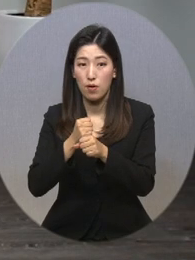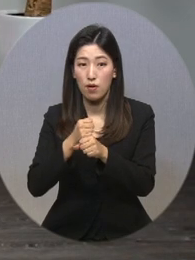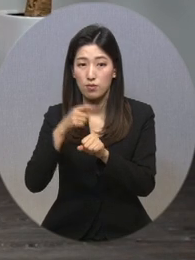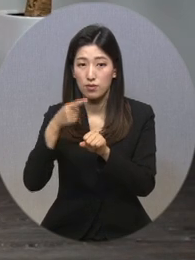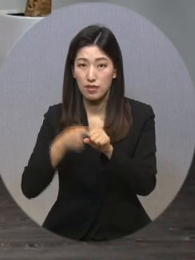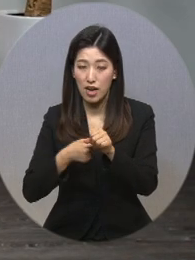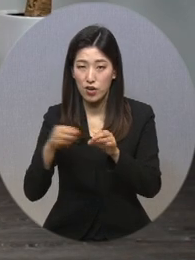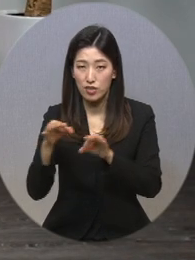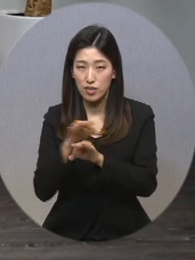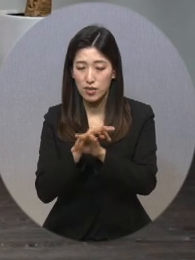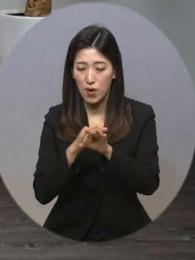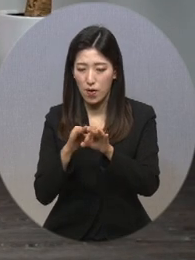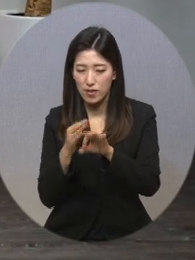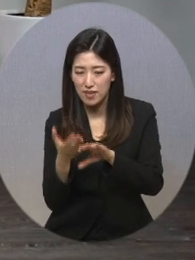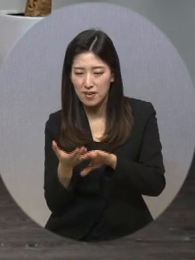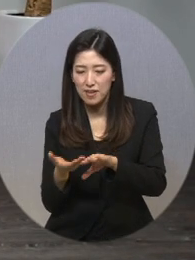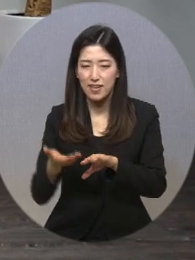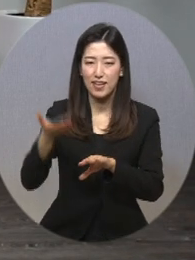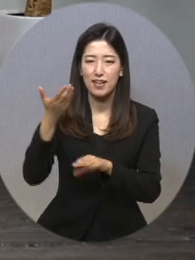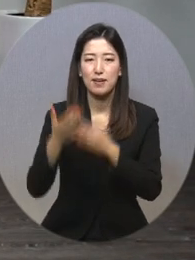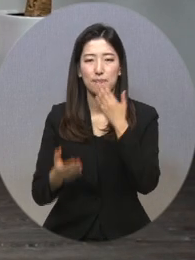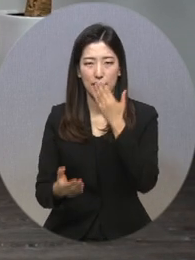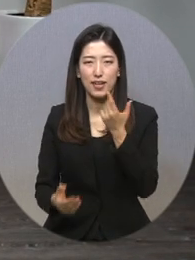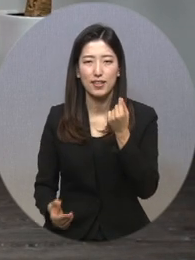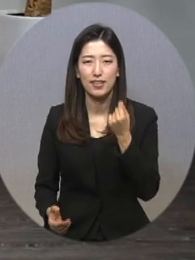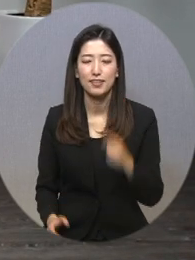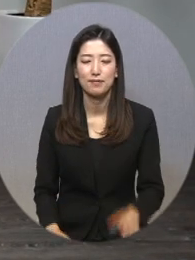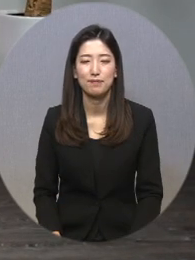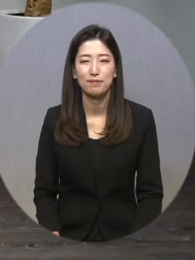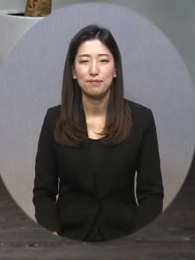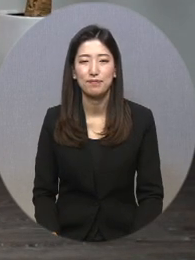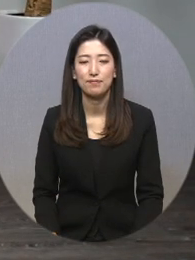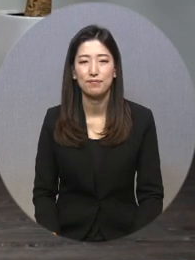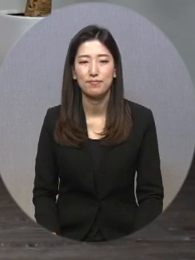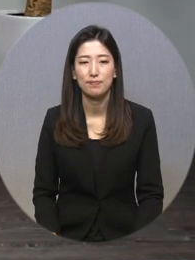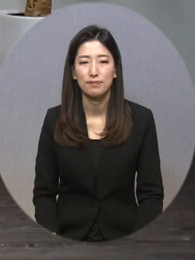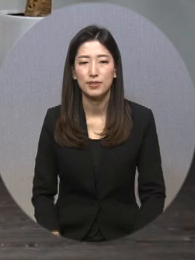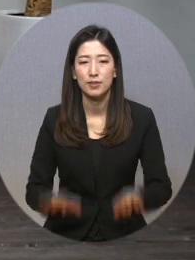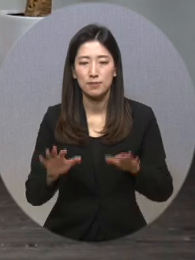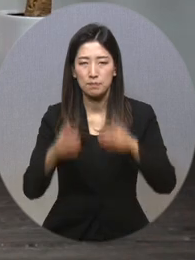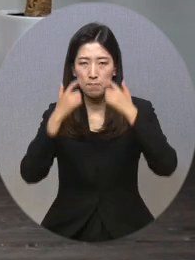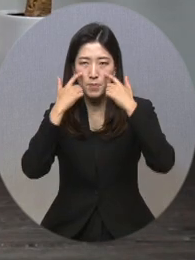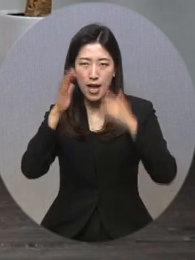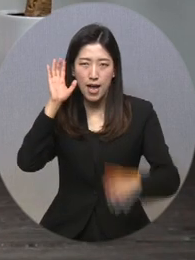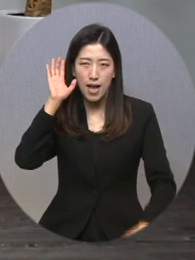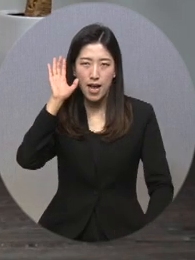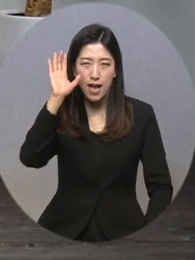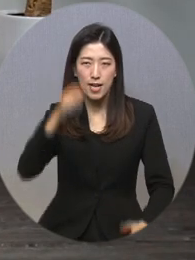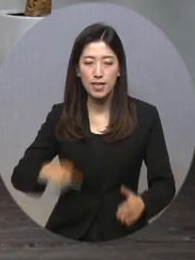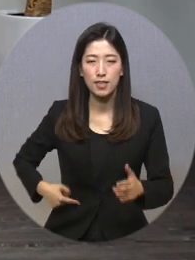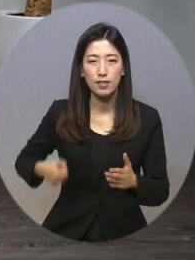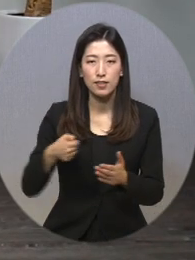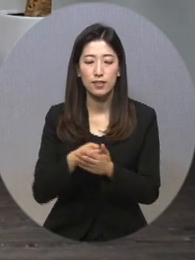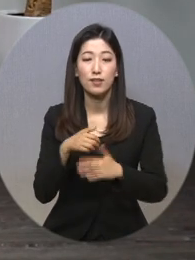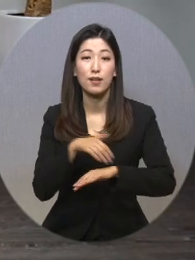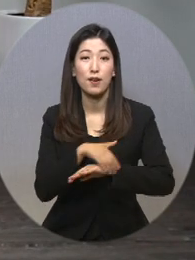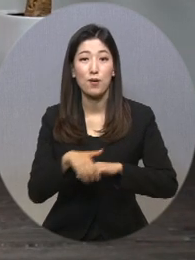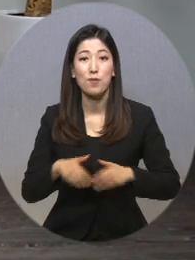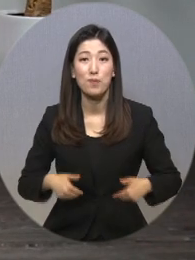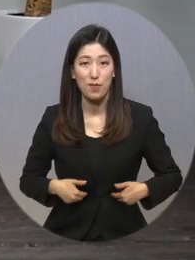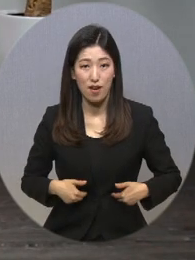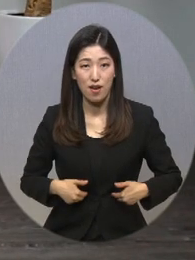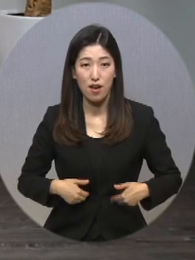저는 달라질 수 있으라고 생각합니다. 이제는 담대한 계획을 세워야 할 때입니다. 의정부는